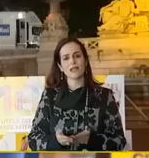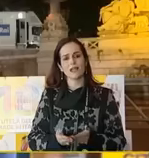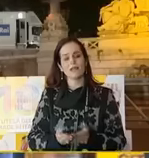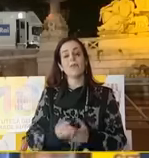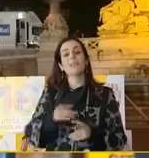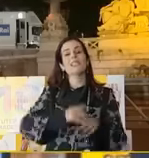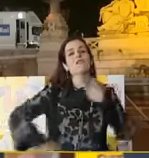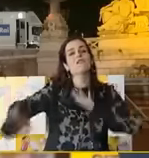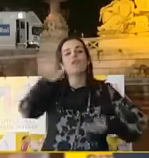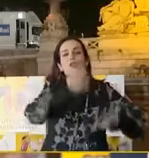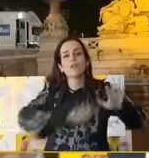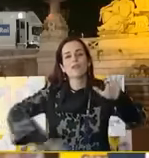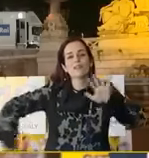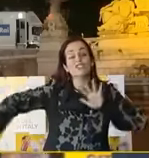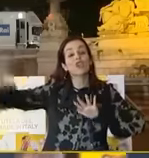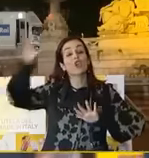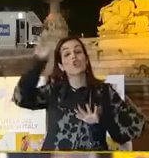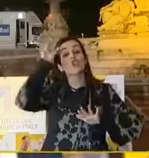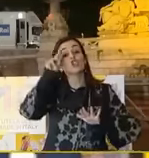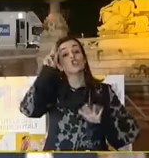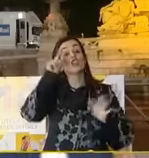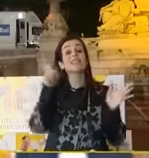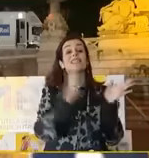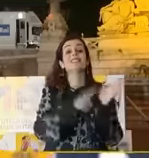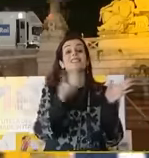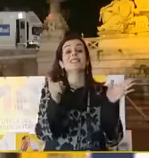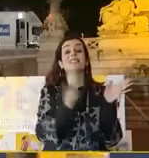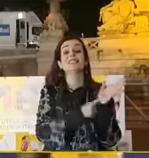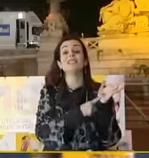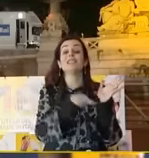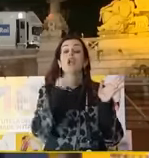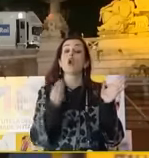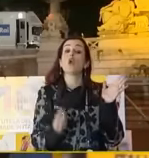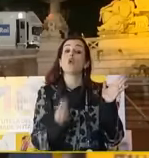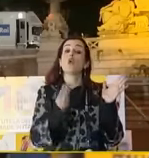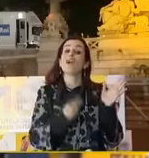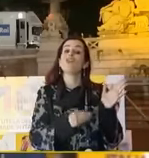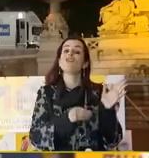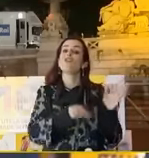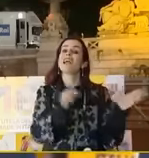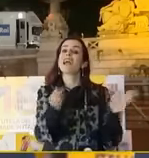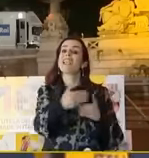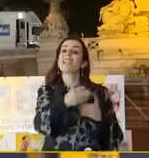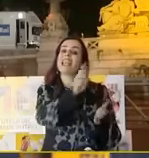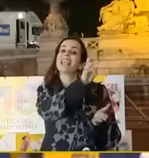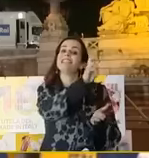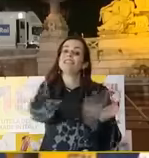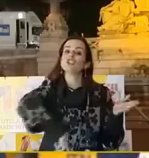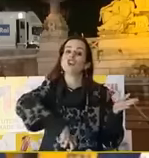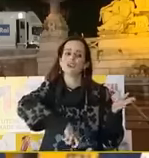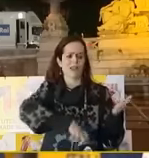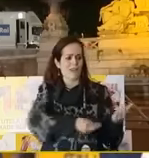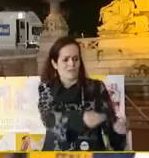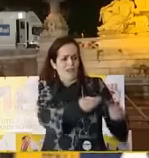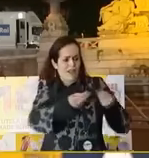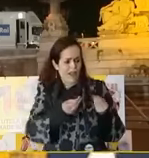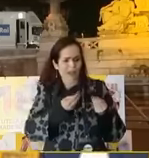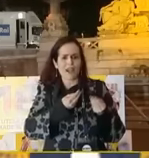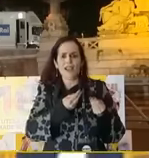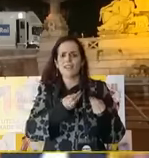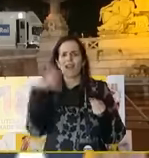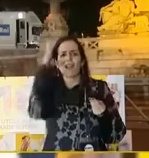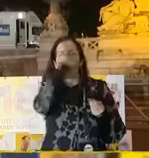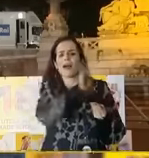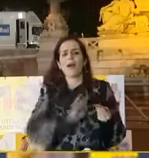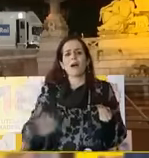conoscenza dei propri diritti quando si vede arrivare una cartella esattoriale, spesso incomprensibile, spesso che nasconde